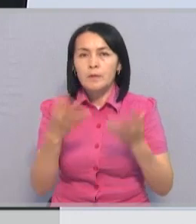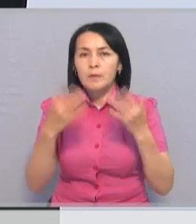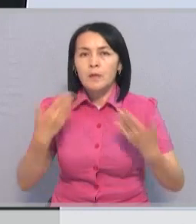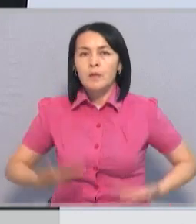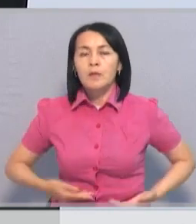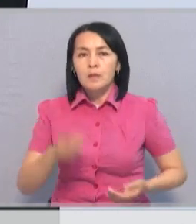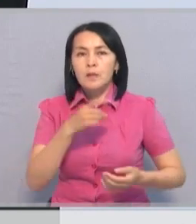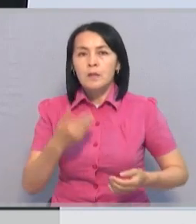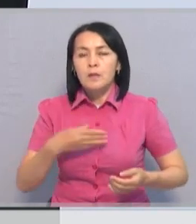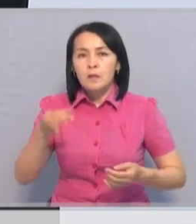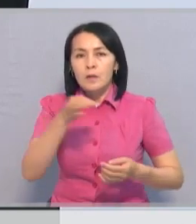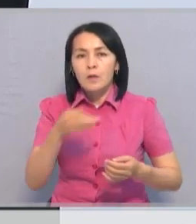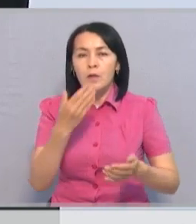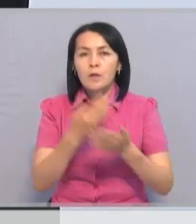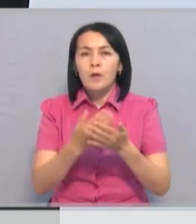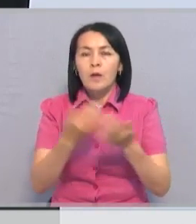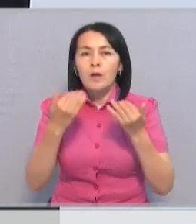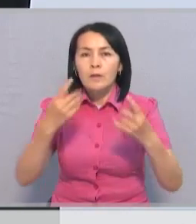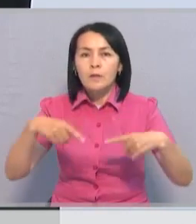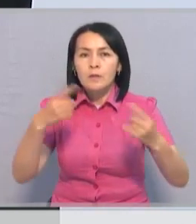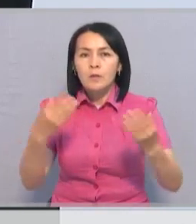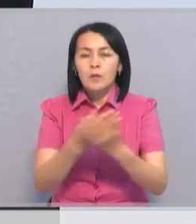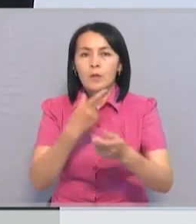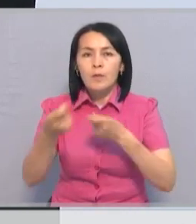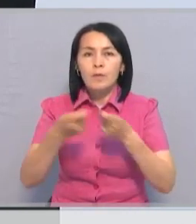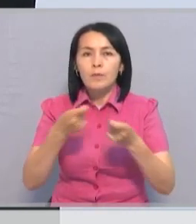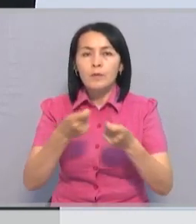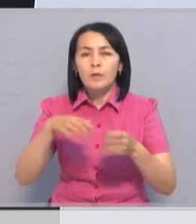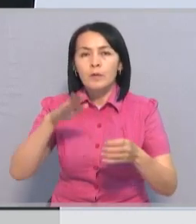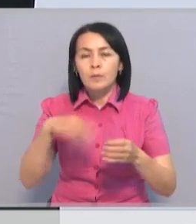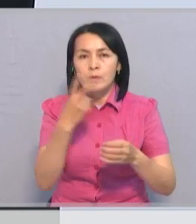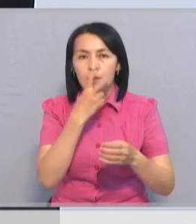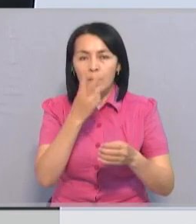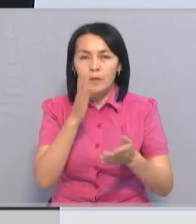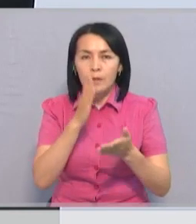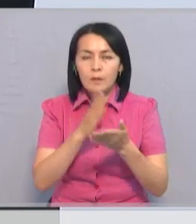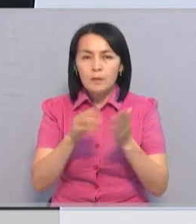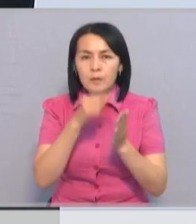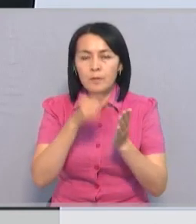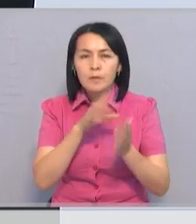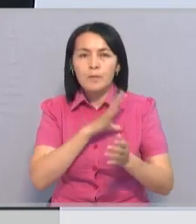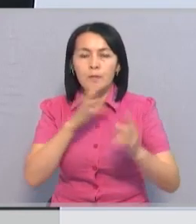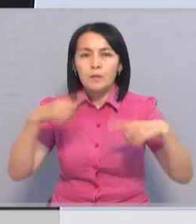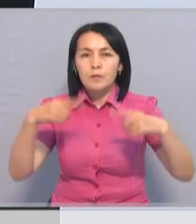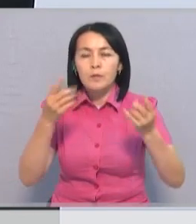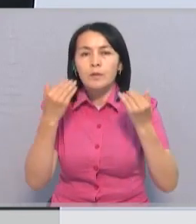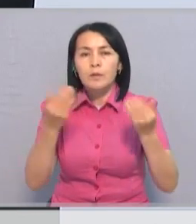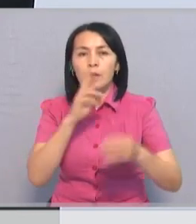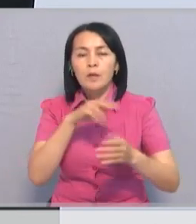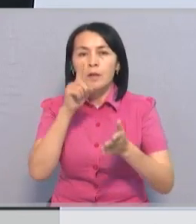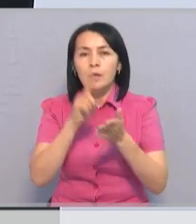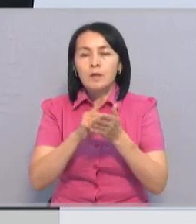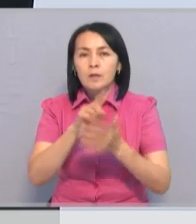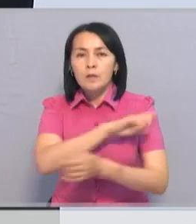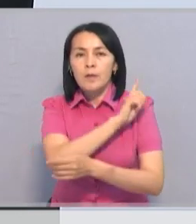жители нашей области обратились с просьбой о создании нового управления. После рассмотрения этих запросов оно было создано. Работа должна